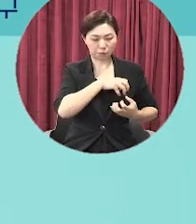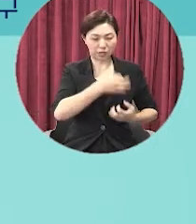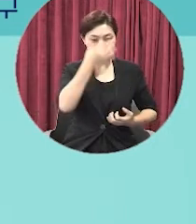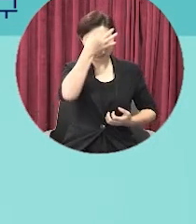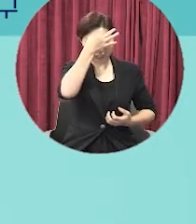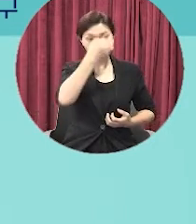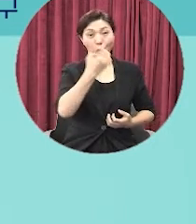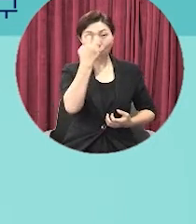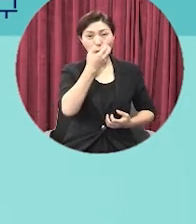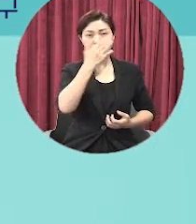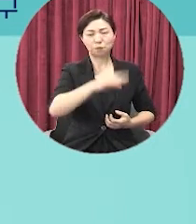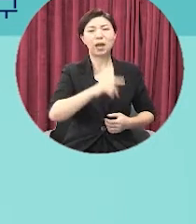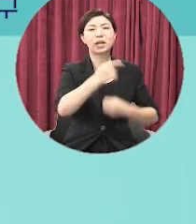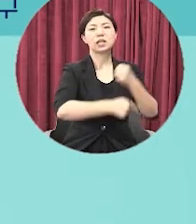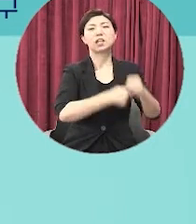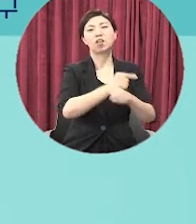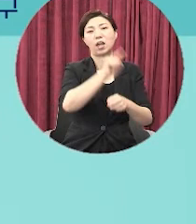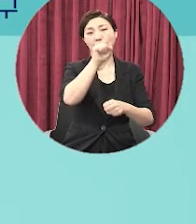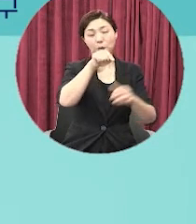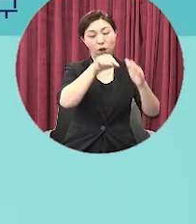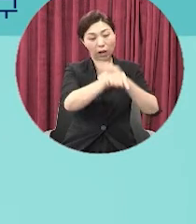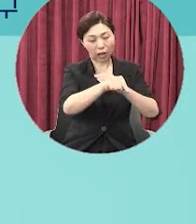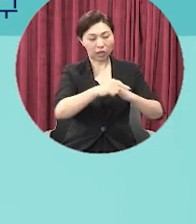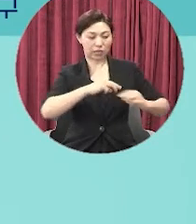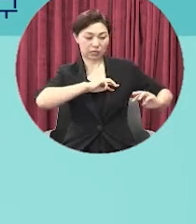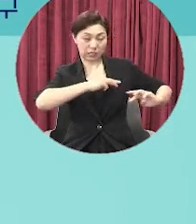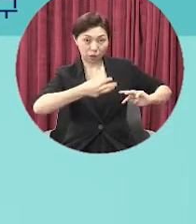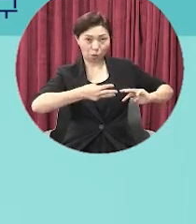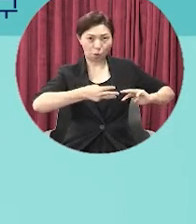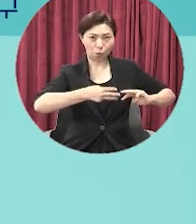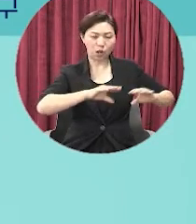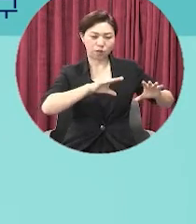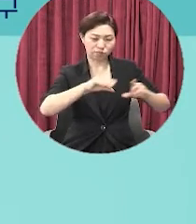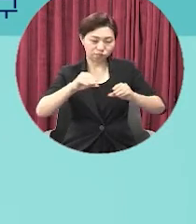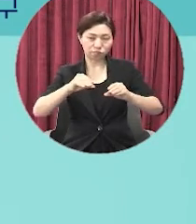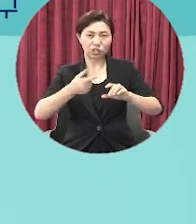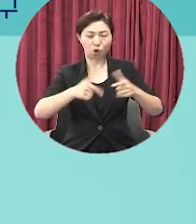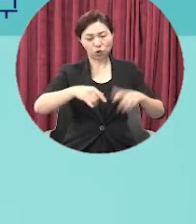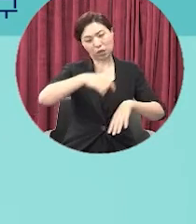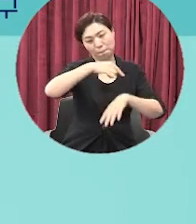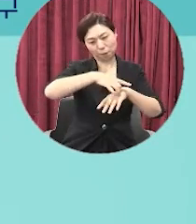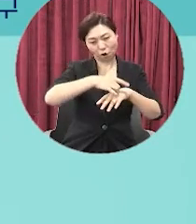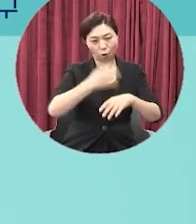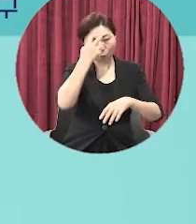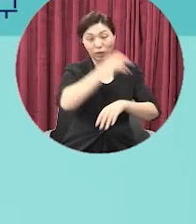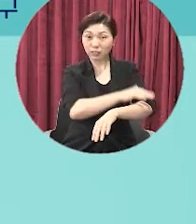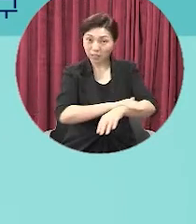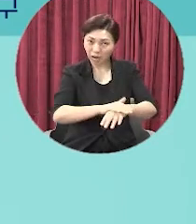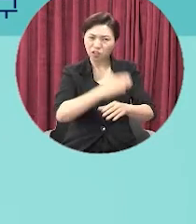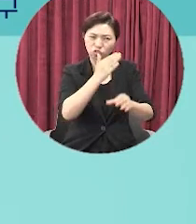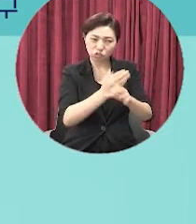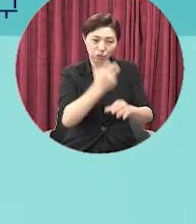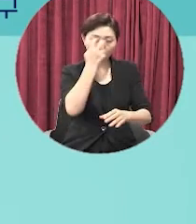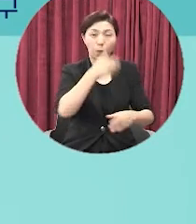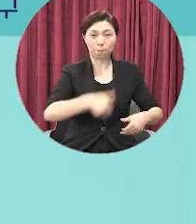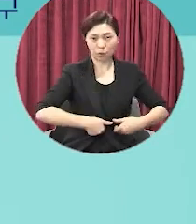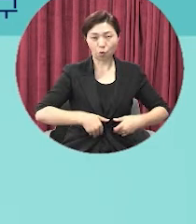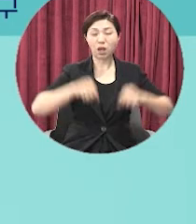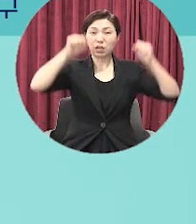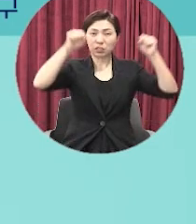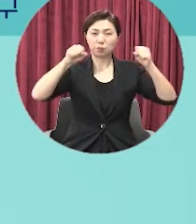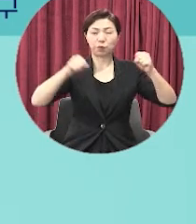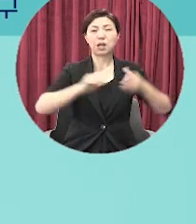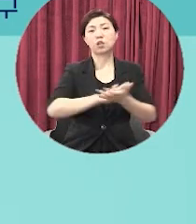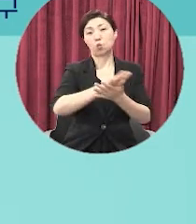정도의 외래 방문 을 통해서 근력 유연성 운동 기능 유지를 어 자라고 있는 식탁 말을 해야 되겠고 스포 지어 활동을 참여할 수